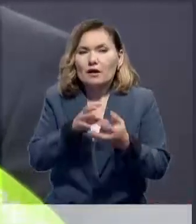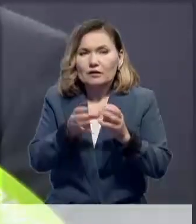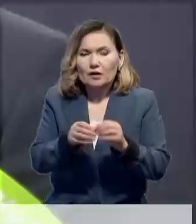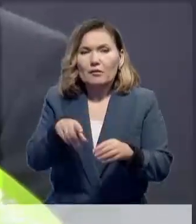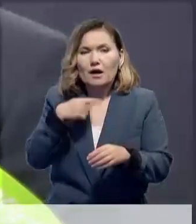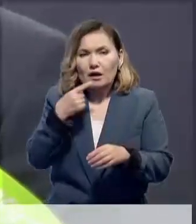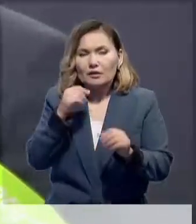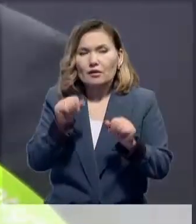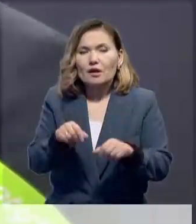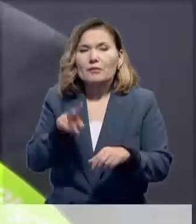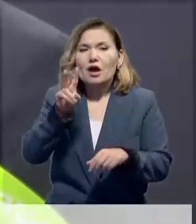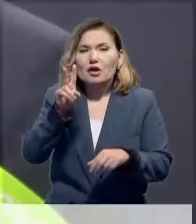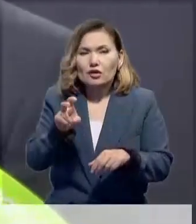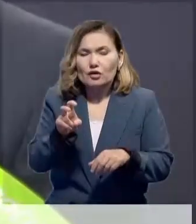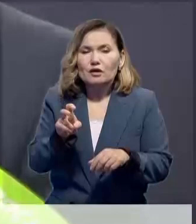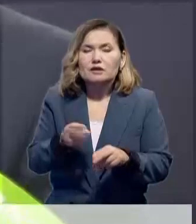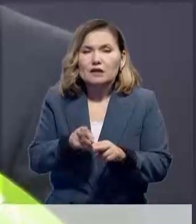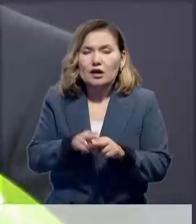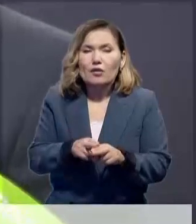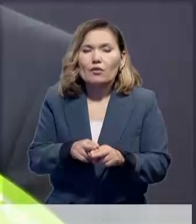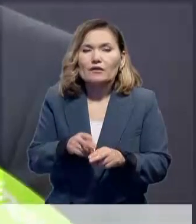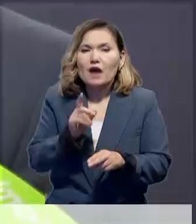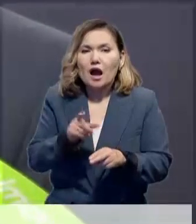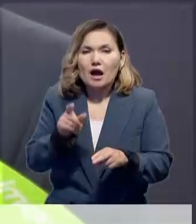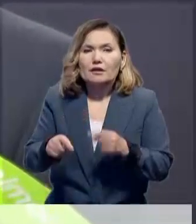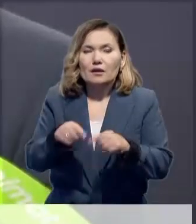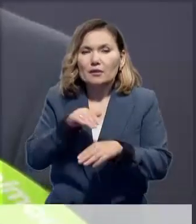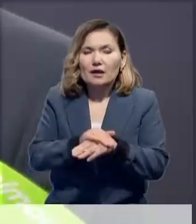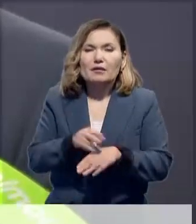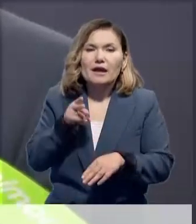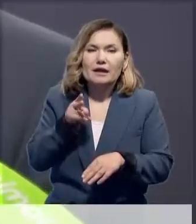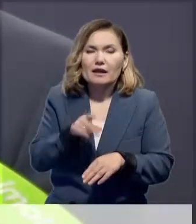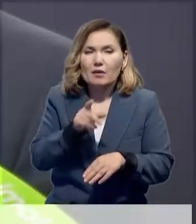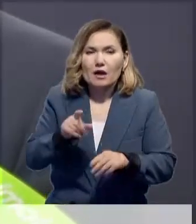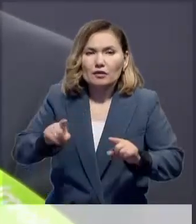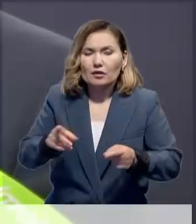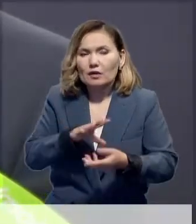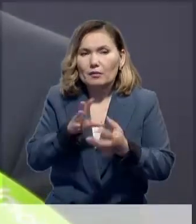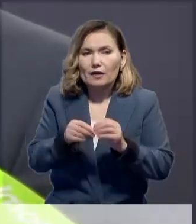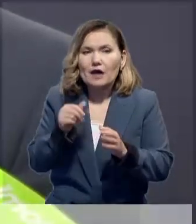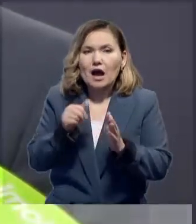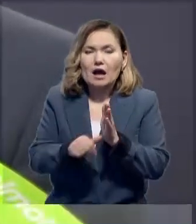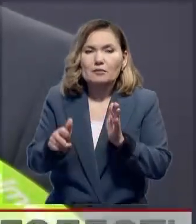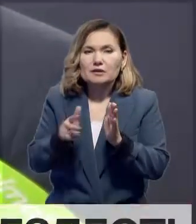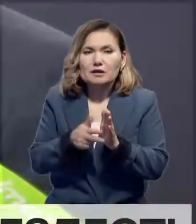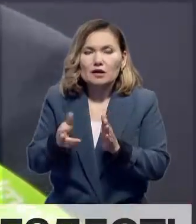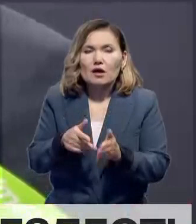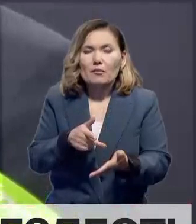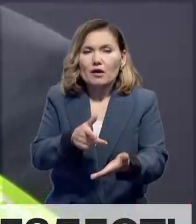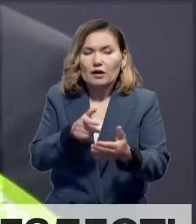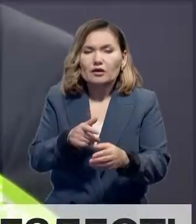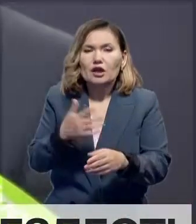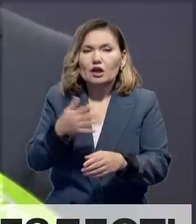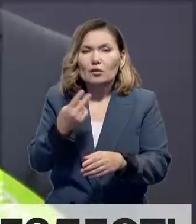толтырып айтуға болады. 200-ден аса шекара бұзушы мен миграциялық заңды бұзған 2000-ден аса адам ұсталды. 68 дана қару мен 52 мың оқ